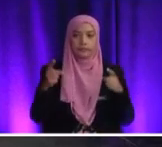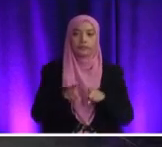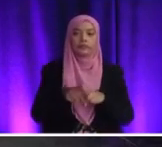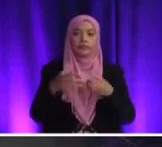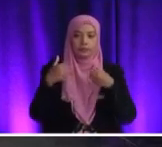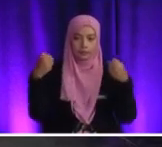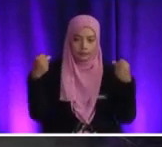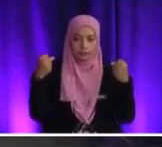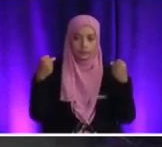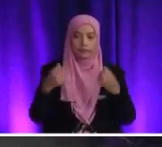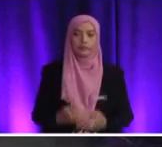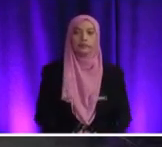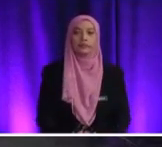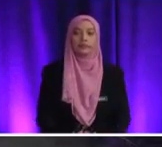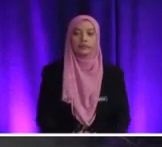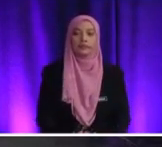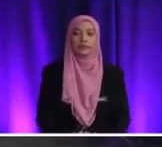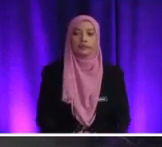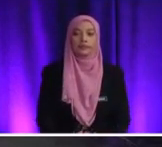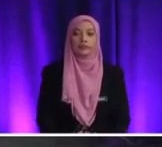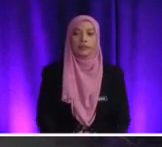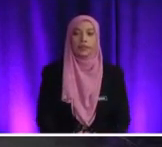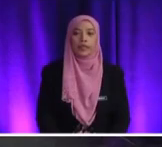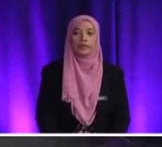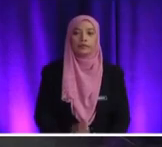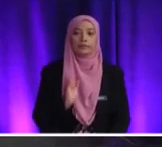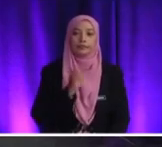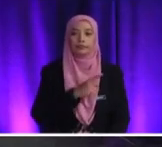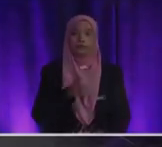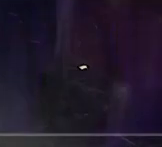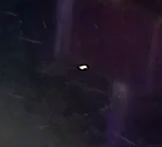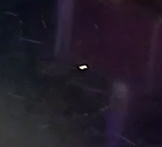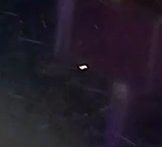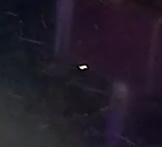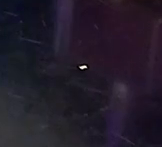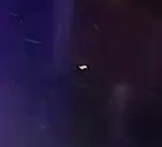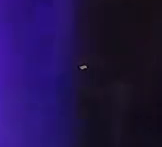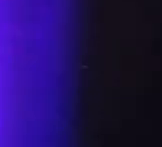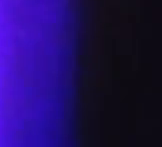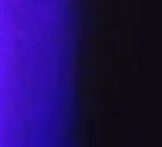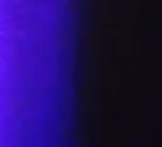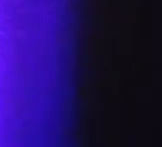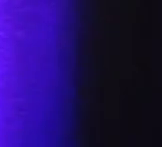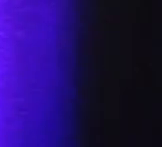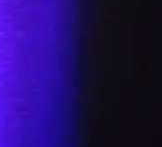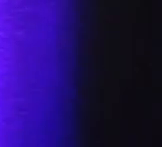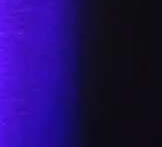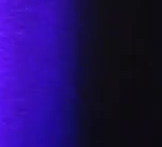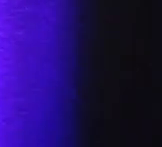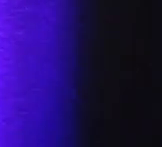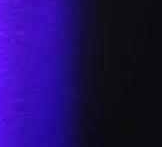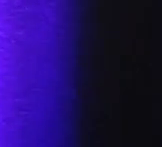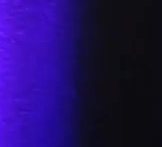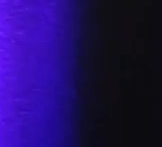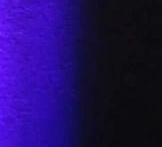cego Yelse kita tidak berdua dalam studio kita bersama-sama dengan AC jurubahasa kita yaitu chegou Siti Zubaidah ama